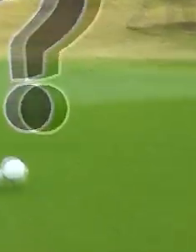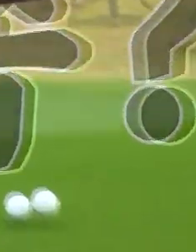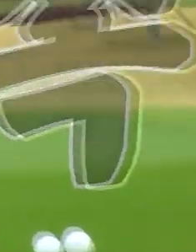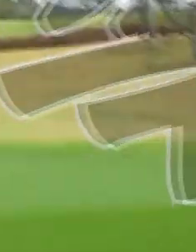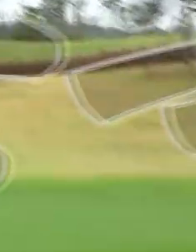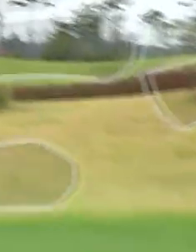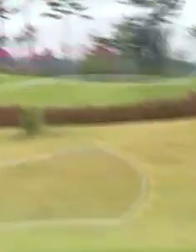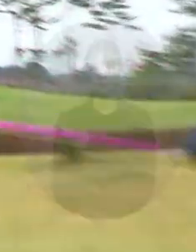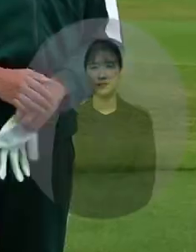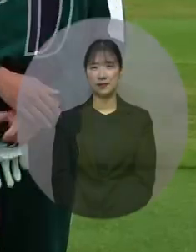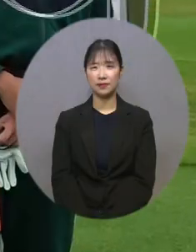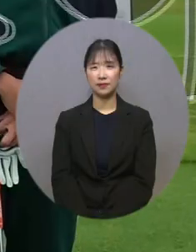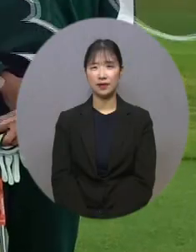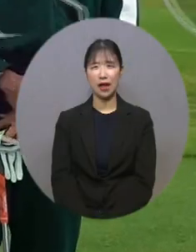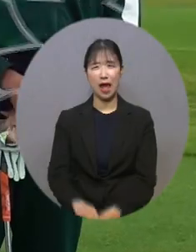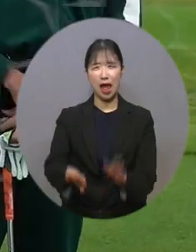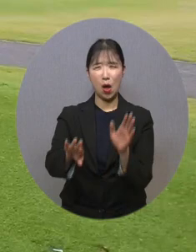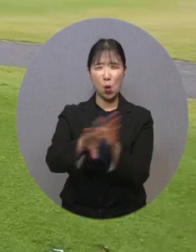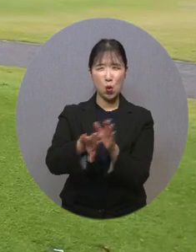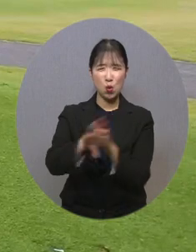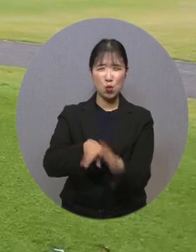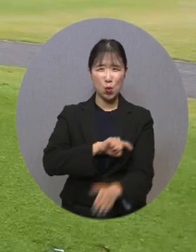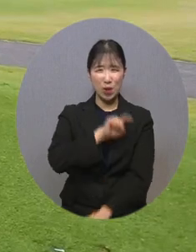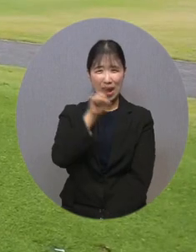아, 오른쪽이다. 괜찮아.